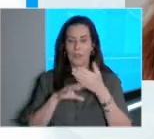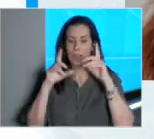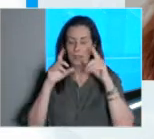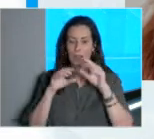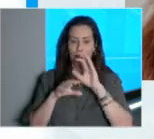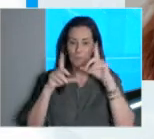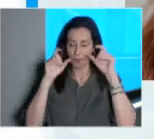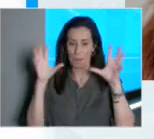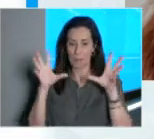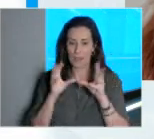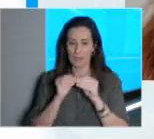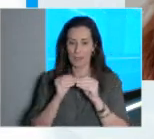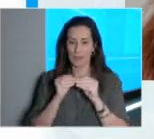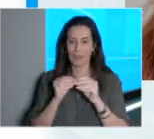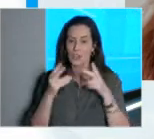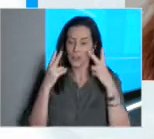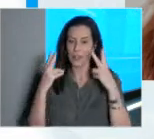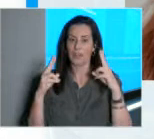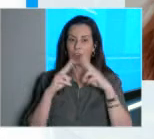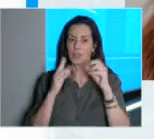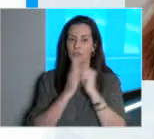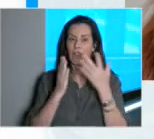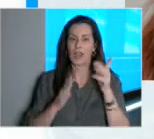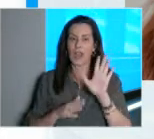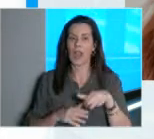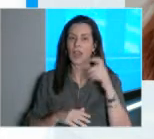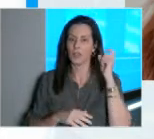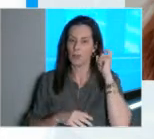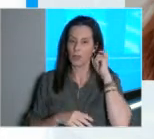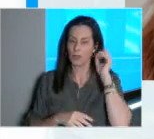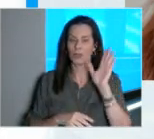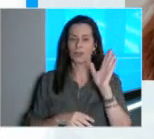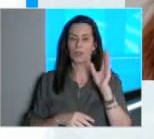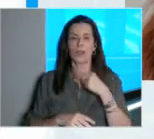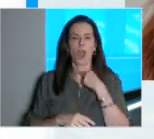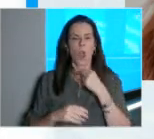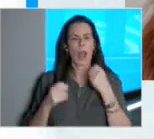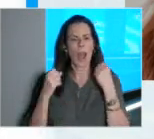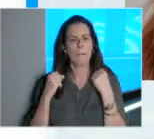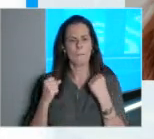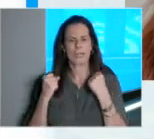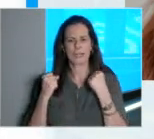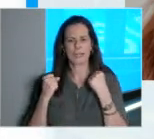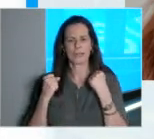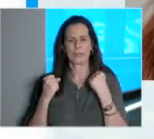ציוץ, היא מעלה תמונה משותפת, והיא רושמת, היה שווה לפגוש את העיתונות כדי לשמוע את קולה האמיץ והערכי.